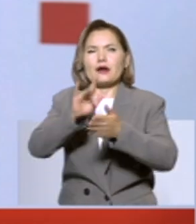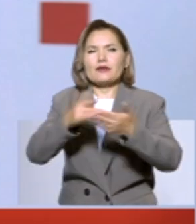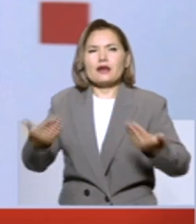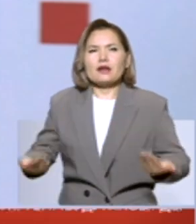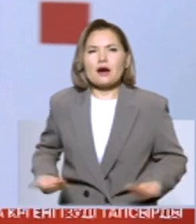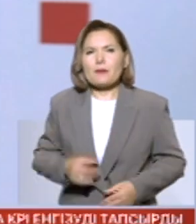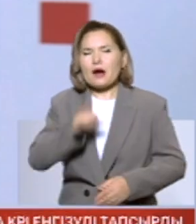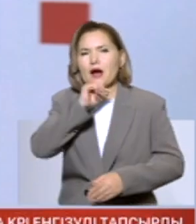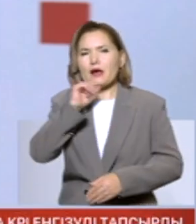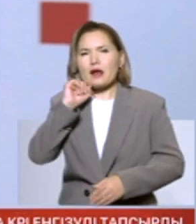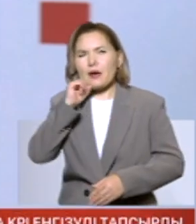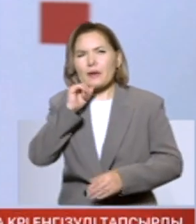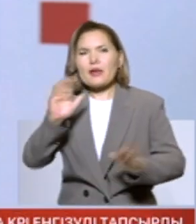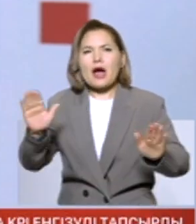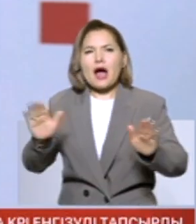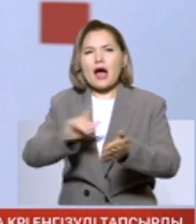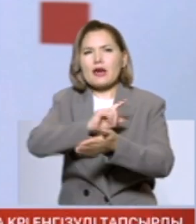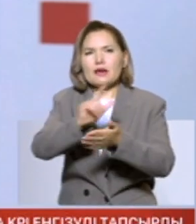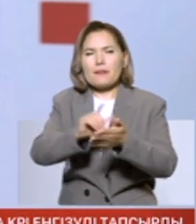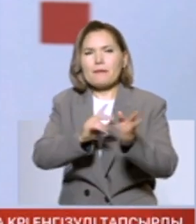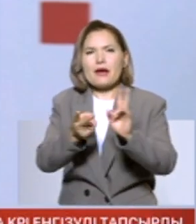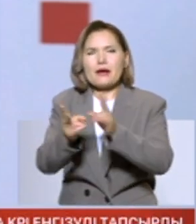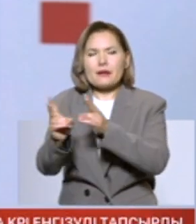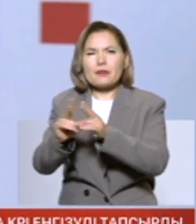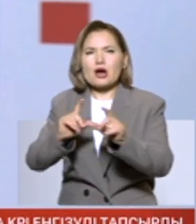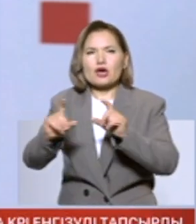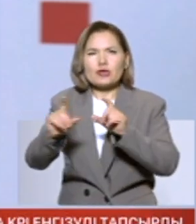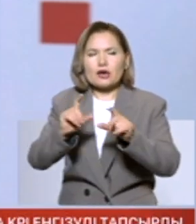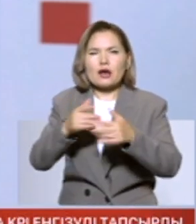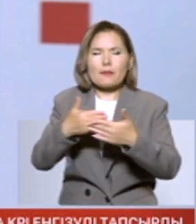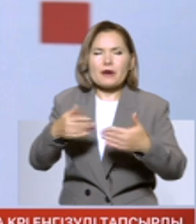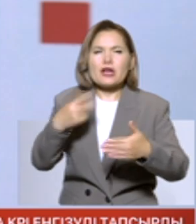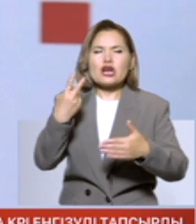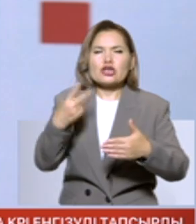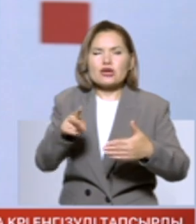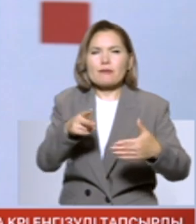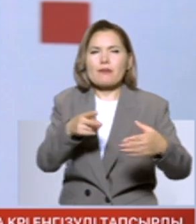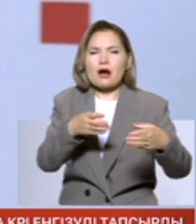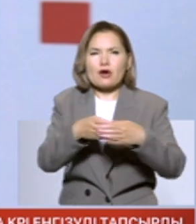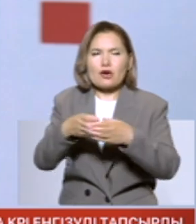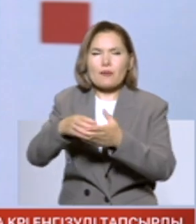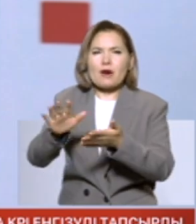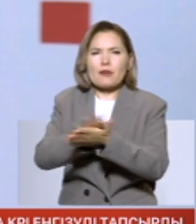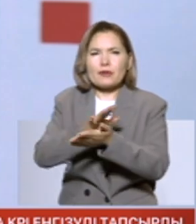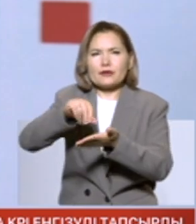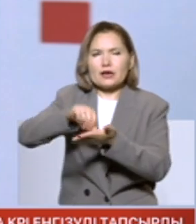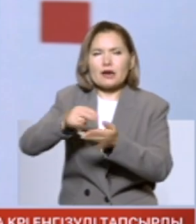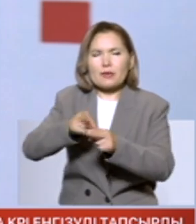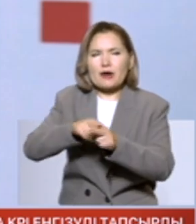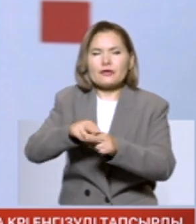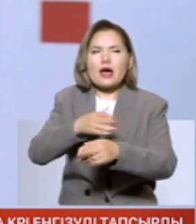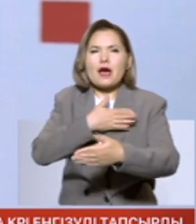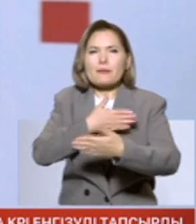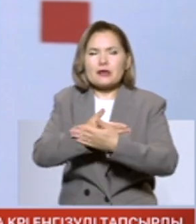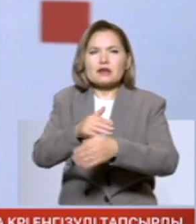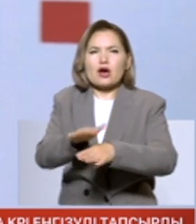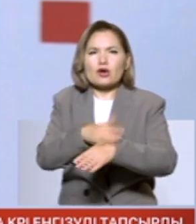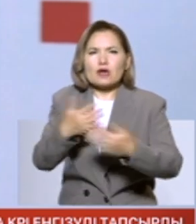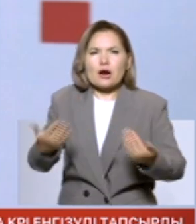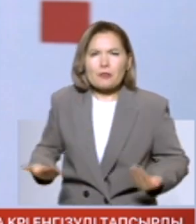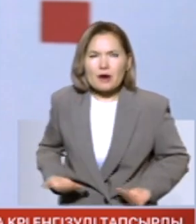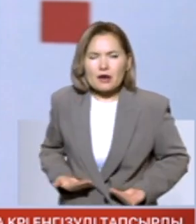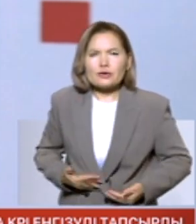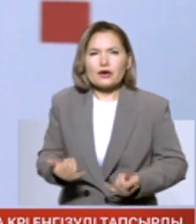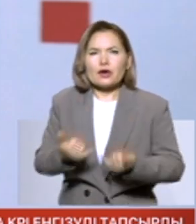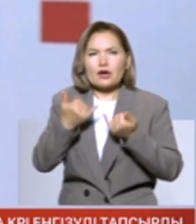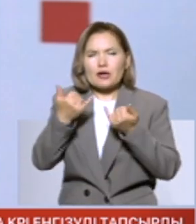Елордалық қариялар ән, би, шахмат сынды 20-дан аса үйірмеге тегін қатысып жүр. Белсенді ұзақ өмір сүру орталығы егде жастағы